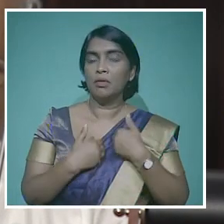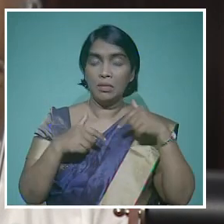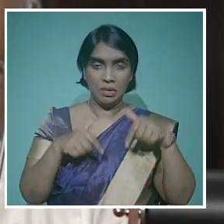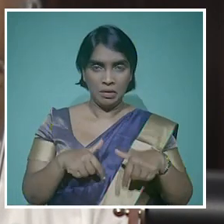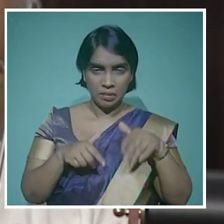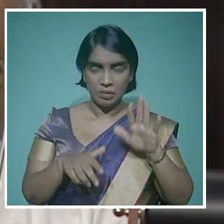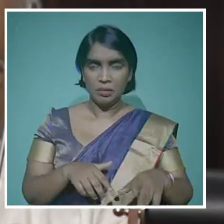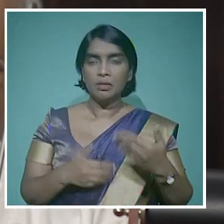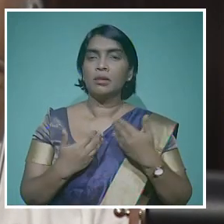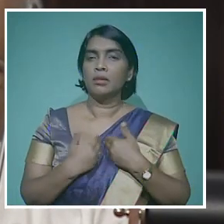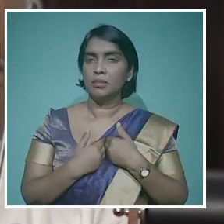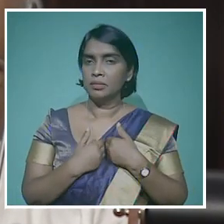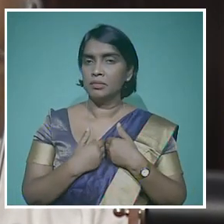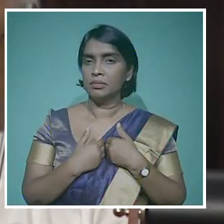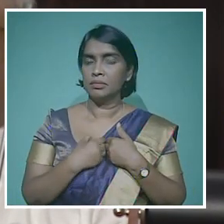ගත්තොත් අපේ